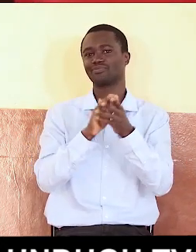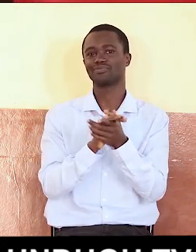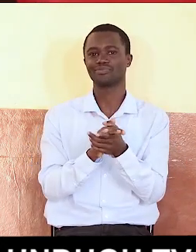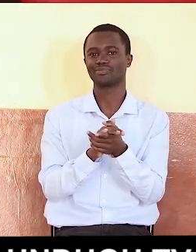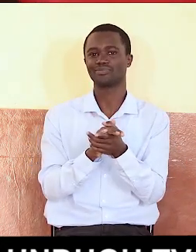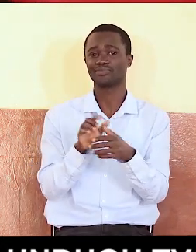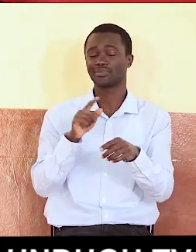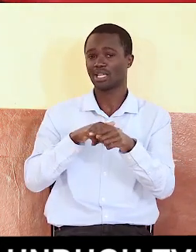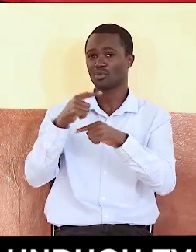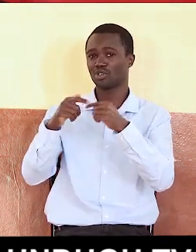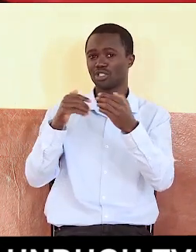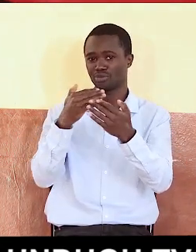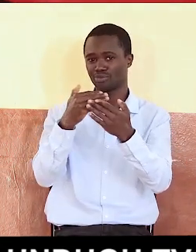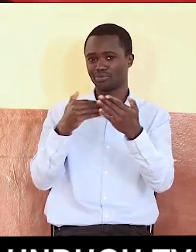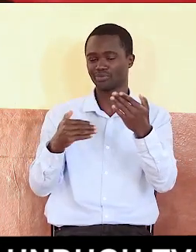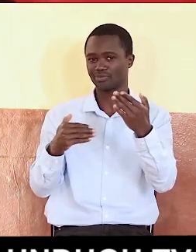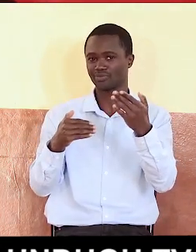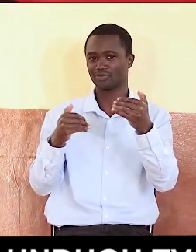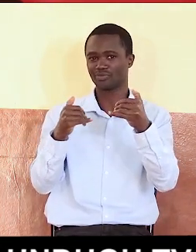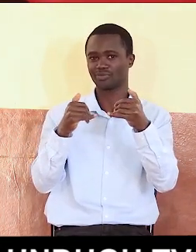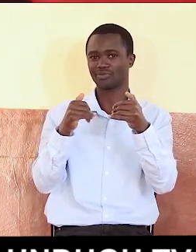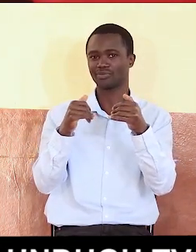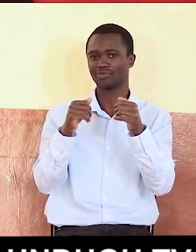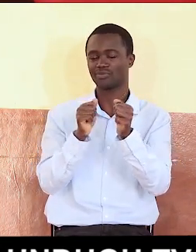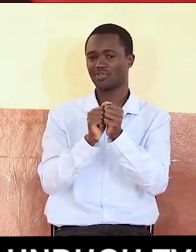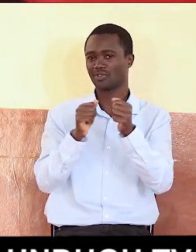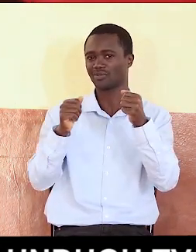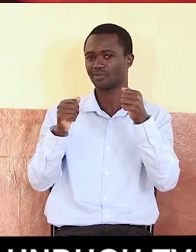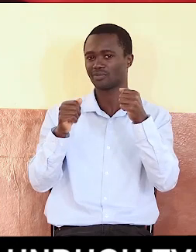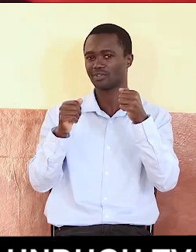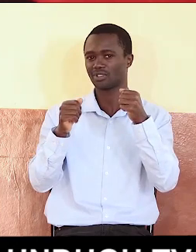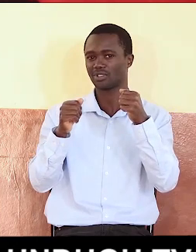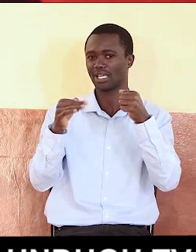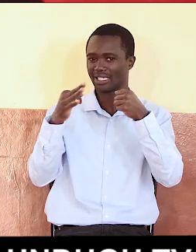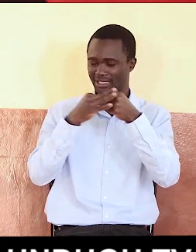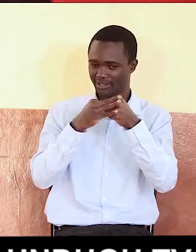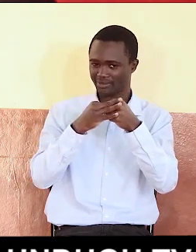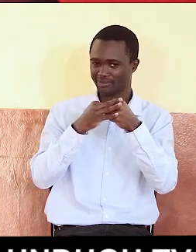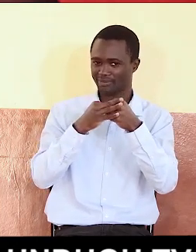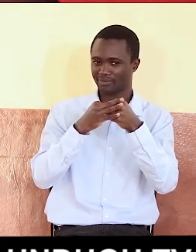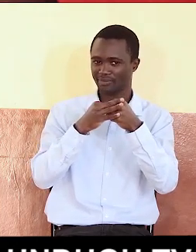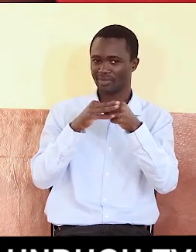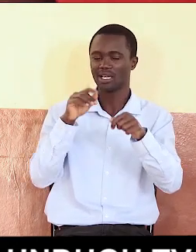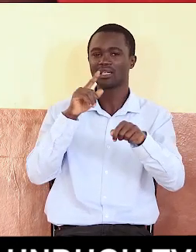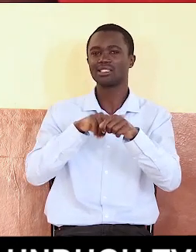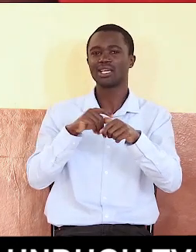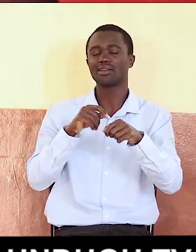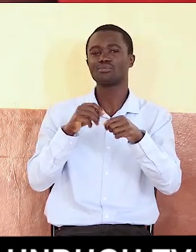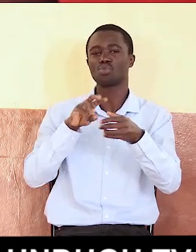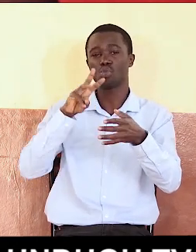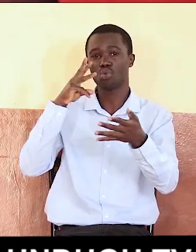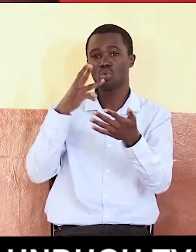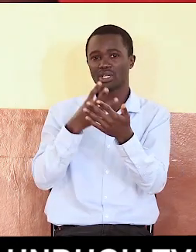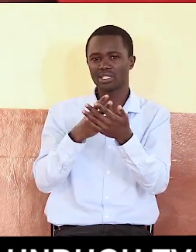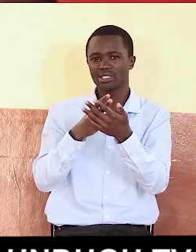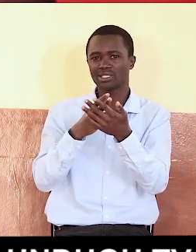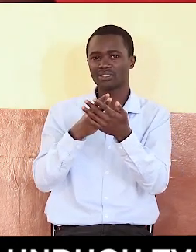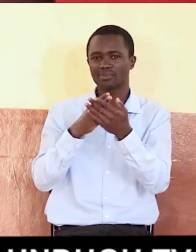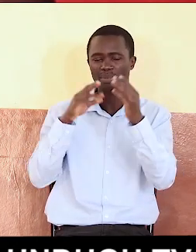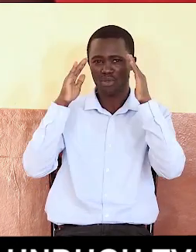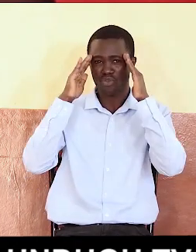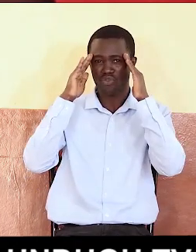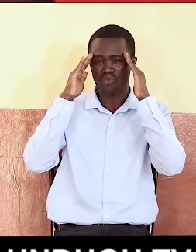wa 18, ili tukitoa ushahidi, tunaangazia